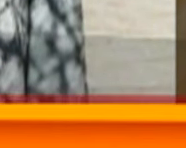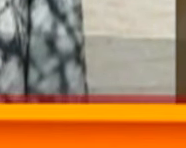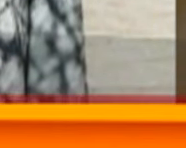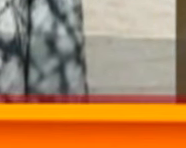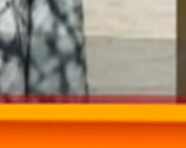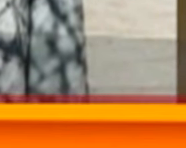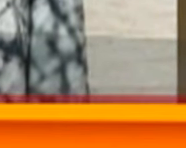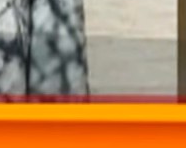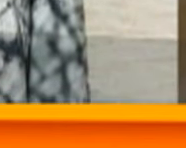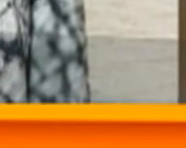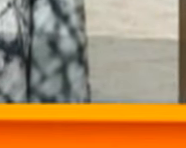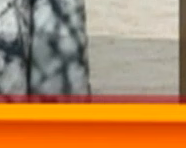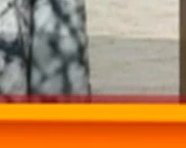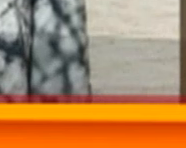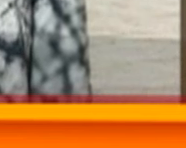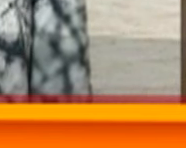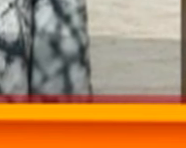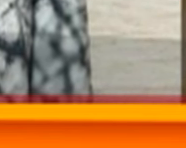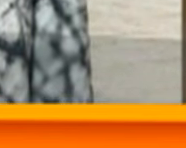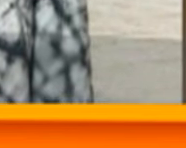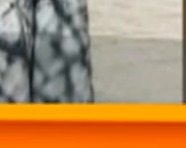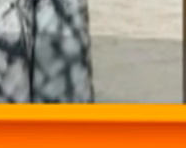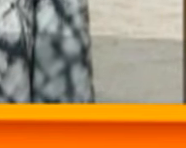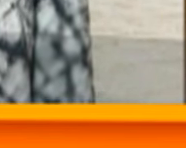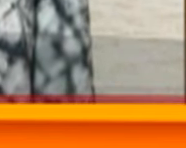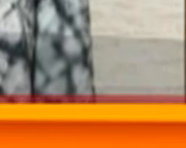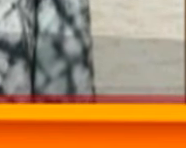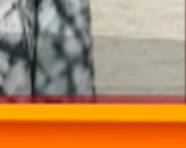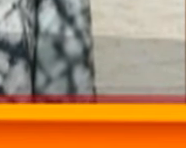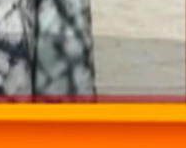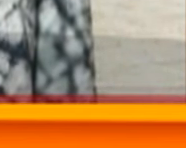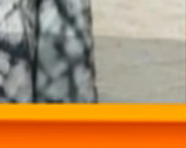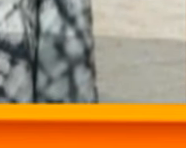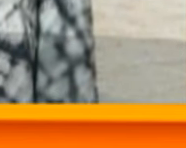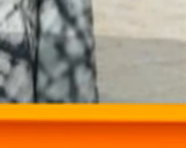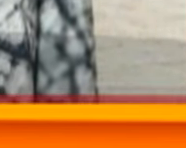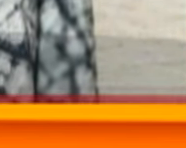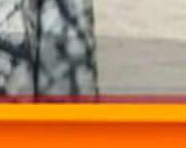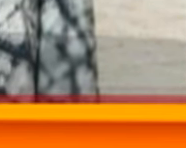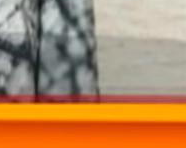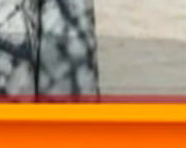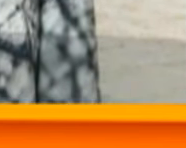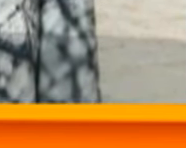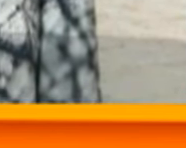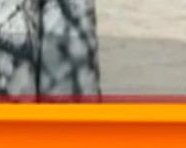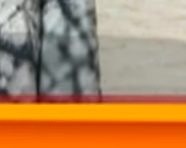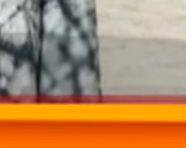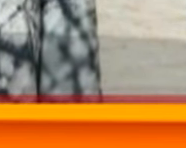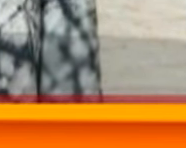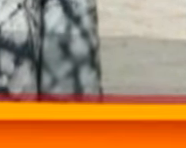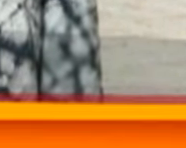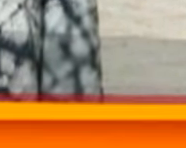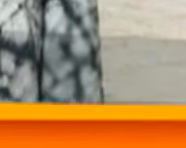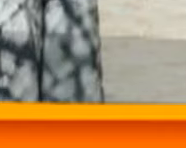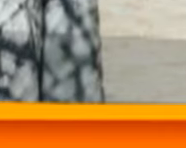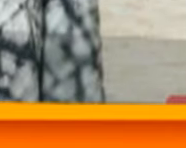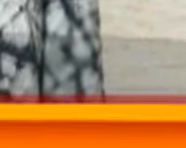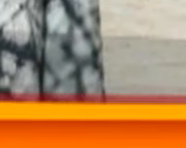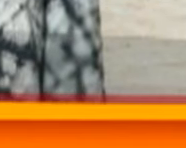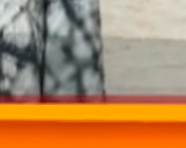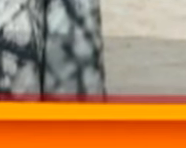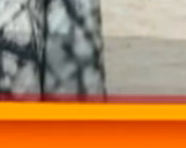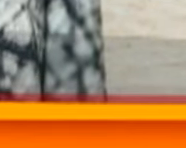Korean stars Han So-hee at Ryu Jun-yeol break na agad 2 linggo lang matapos nilang kumpirmahin ang